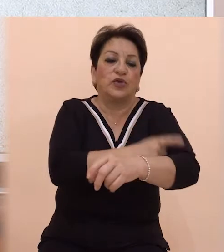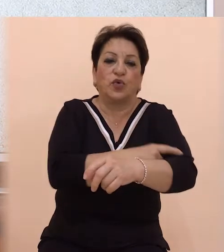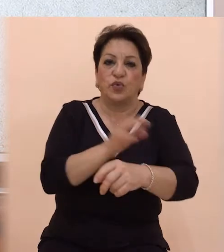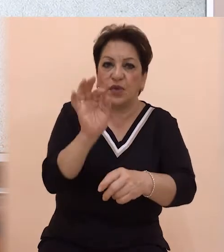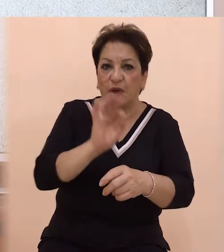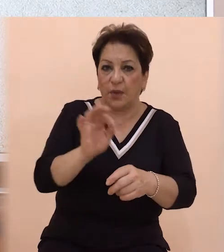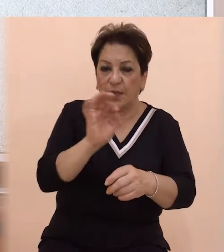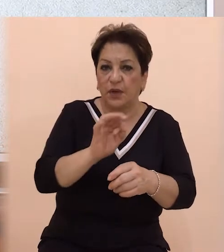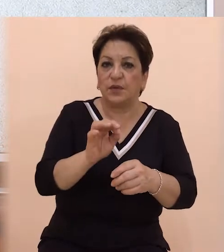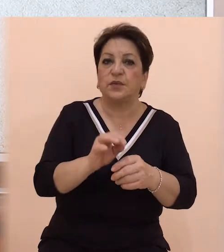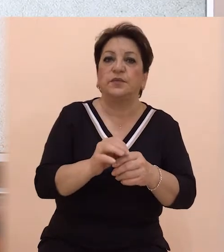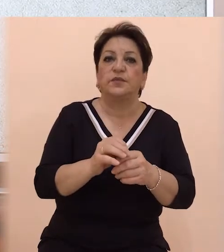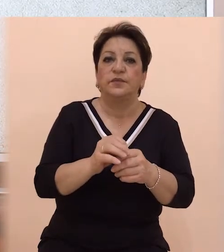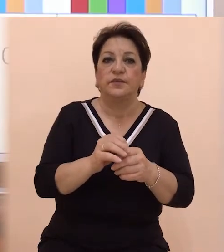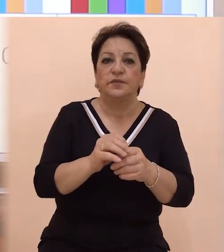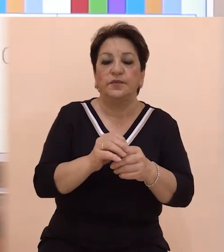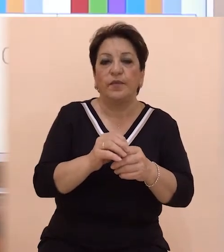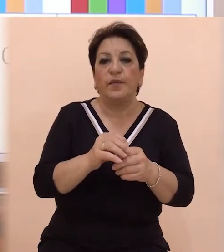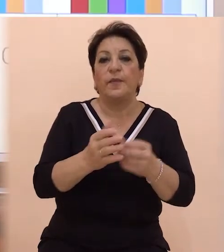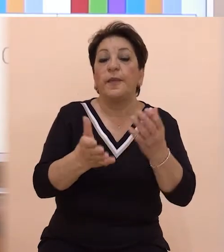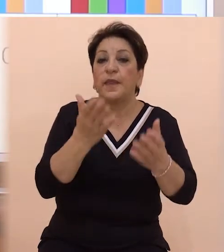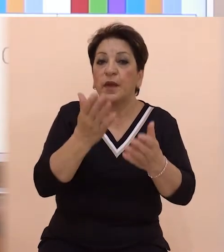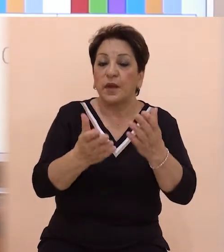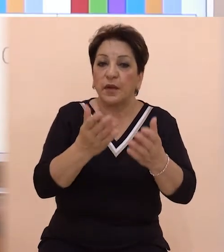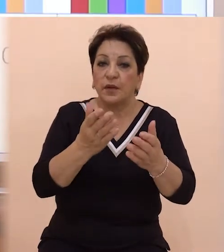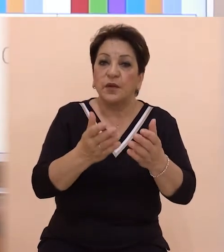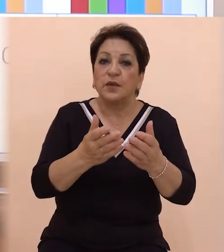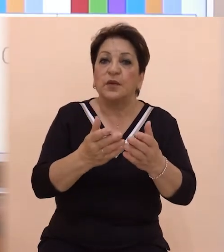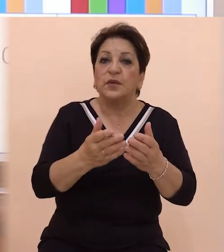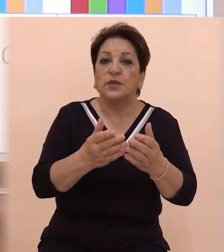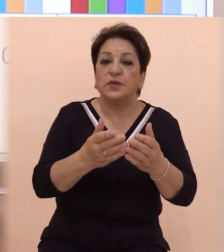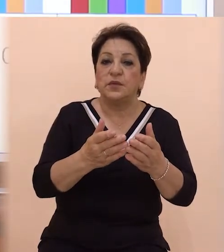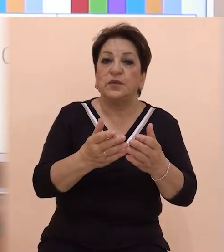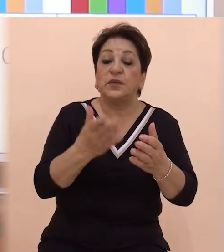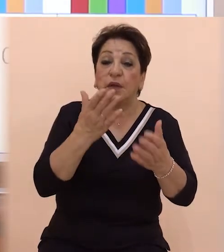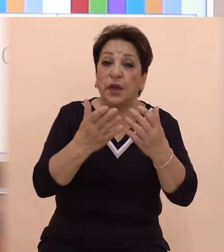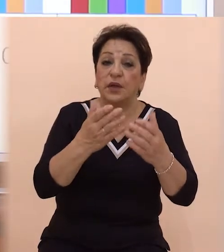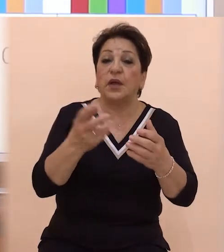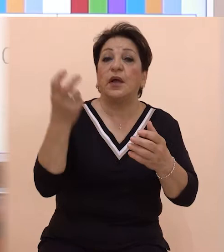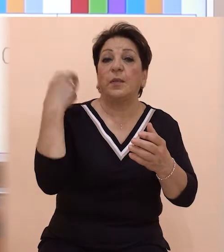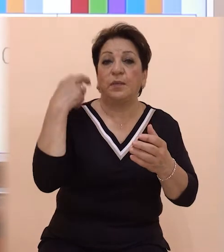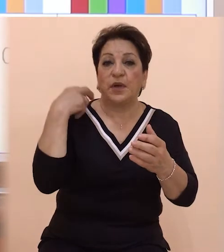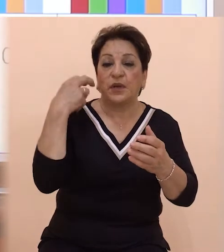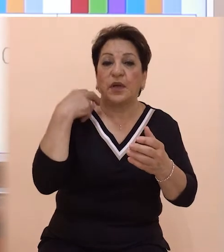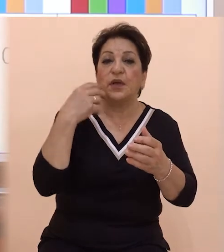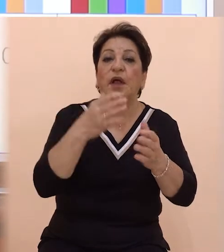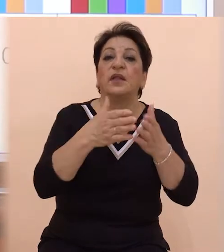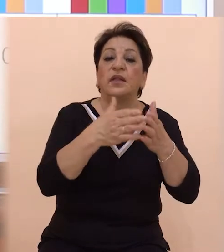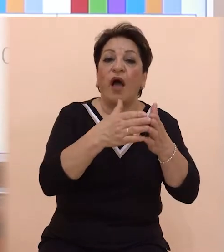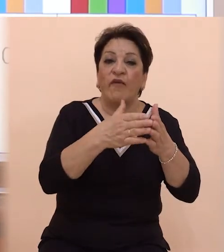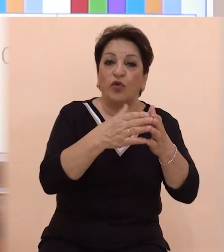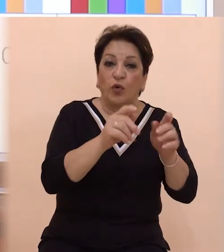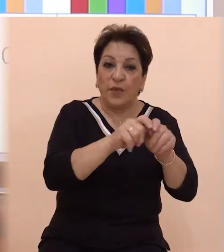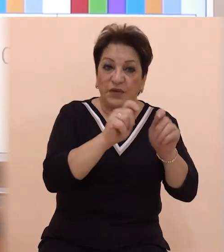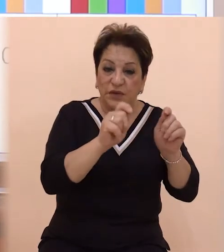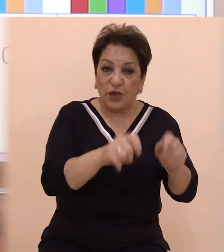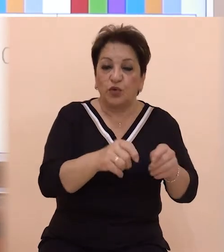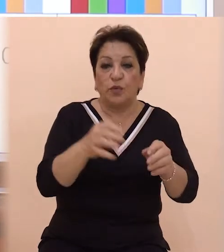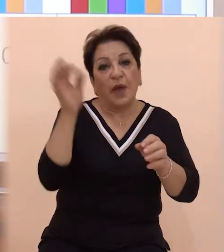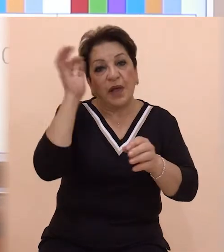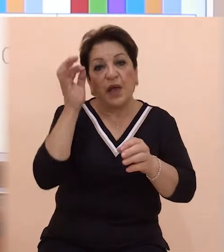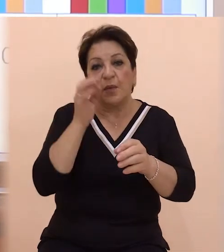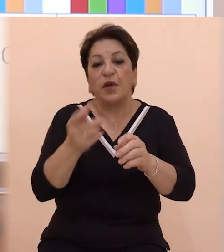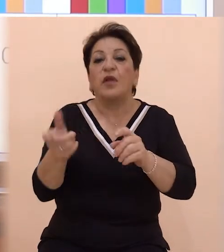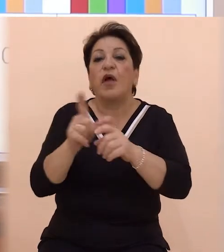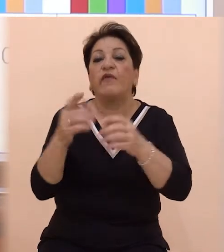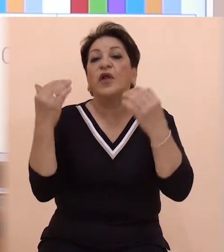առումով։ Եթե մեծ բրիտանյան ստեղծում էր նավատորմ, գերմանյան զգտում էր ստեղծել